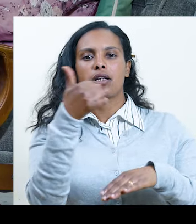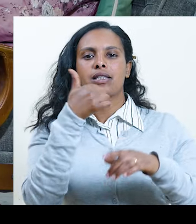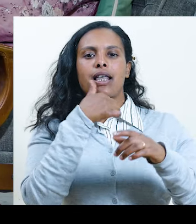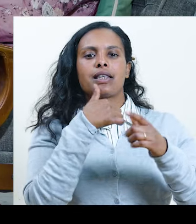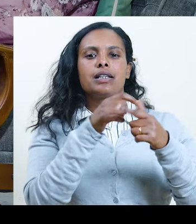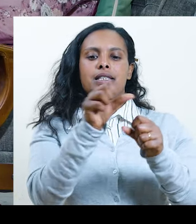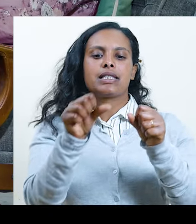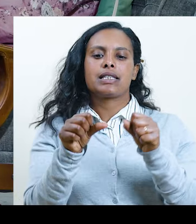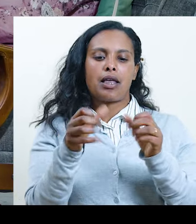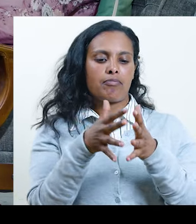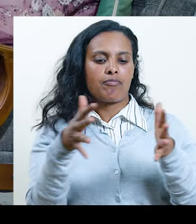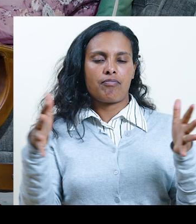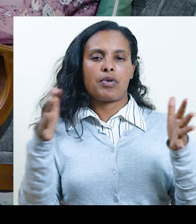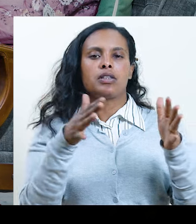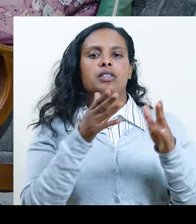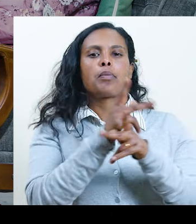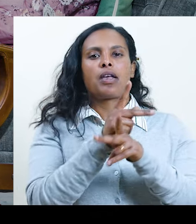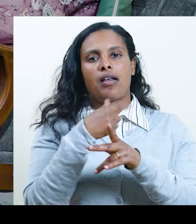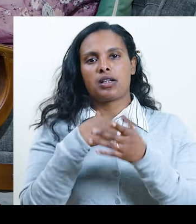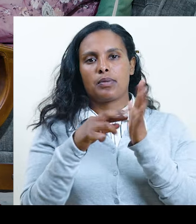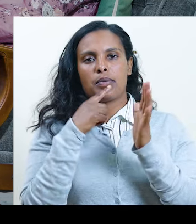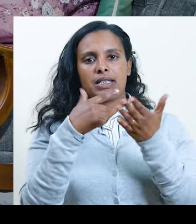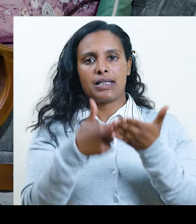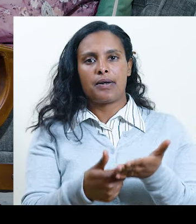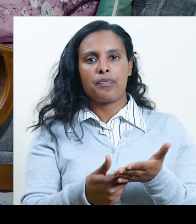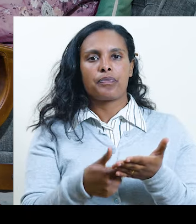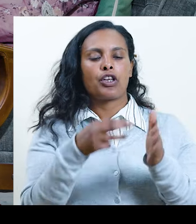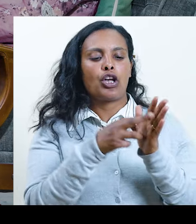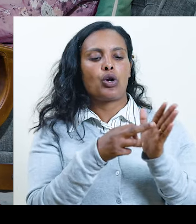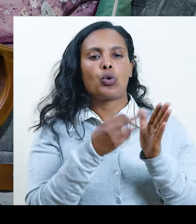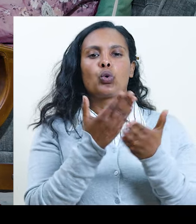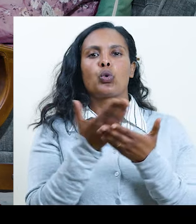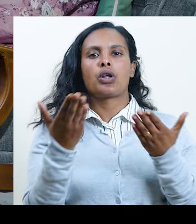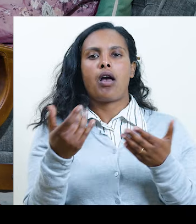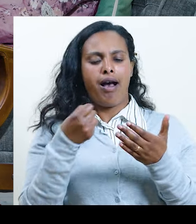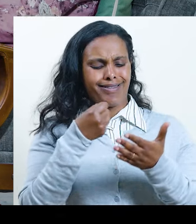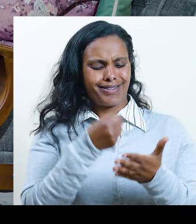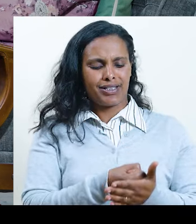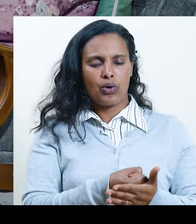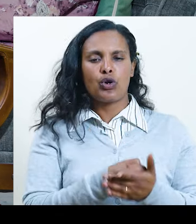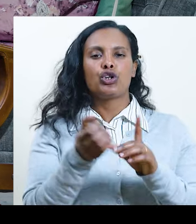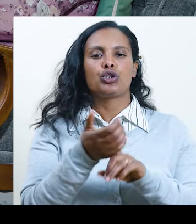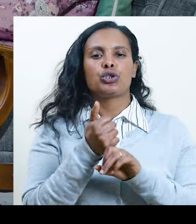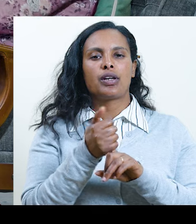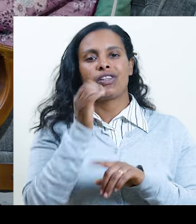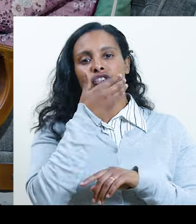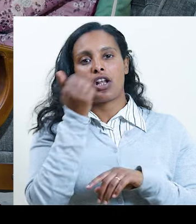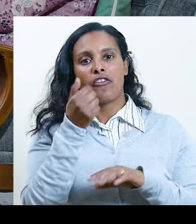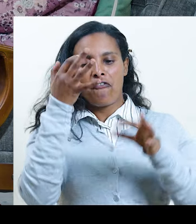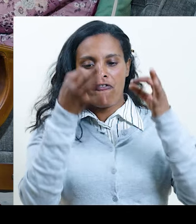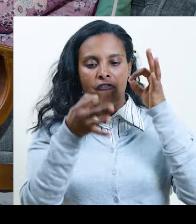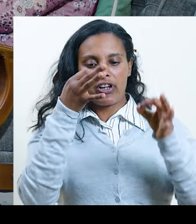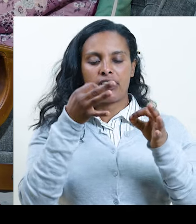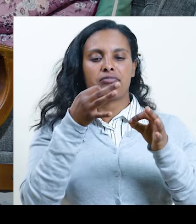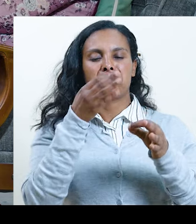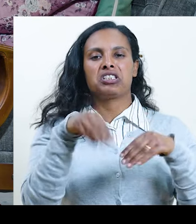ሴት ቢያንስ ሲስተም ዘርግተሽ ተጠብቂያታለሽ ስለዚህ የህጉን ጉዳይ አጽንተው እንዲይዙላት የተሻለ